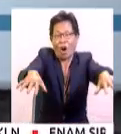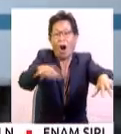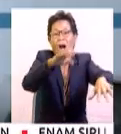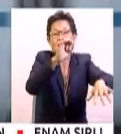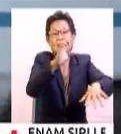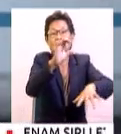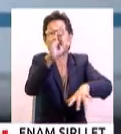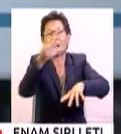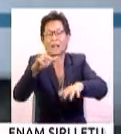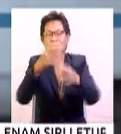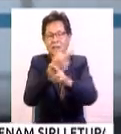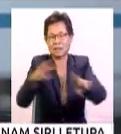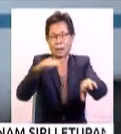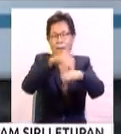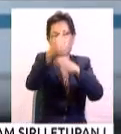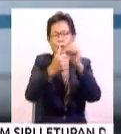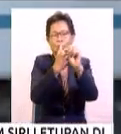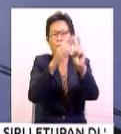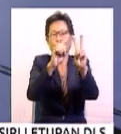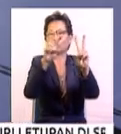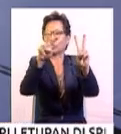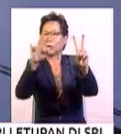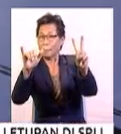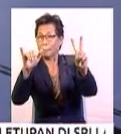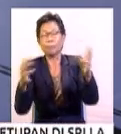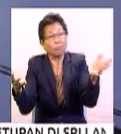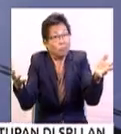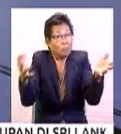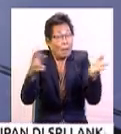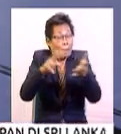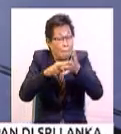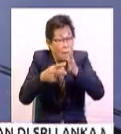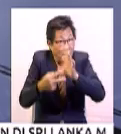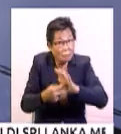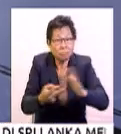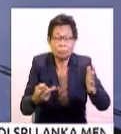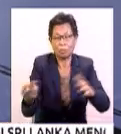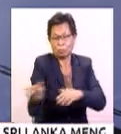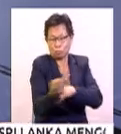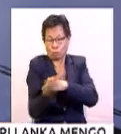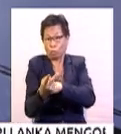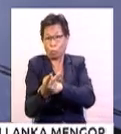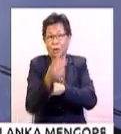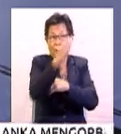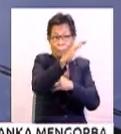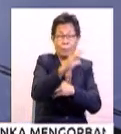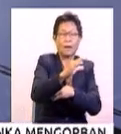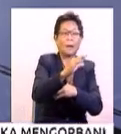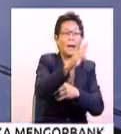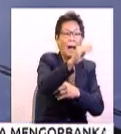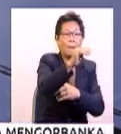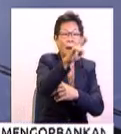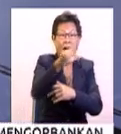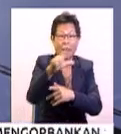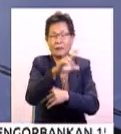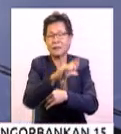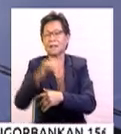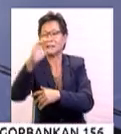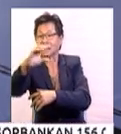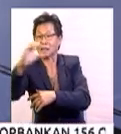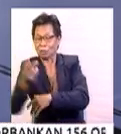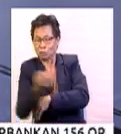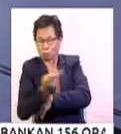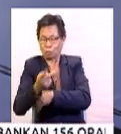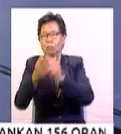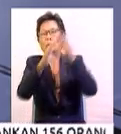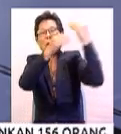apabila siap nanti pada 2026. Ini bermaksud bahawa kedua-dua pihak akan bersama-sama